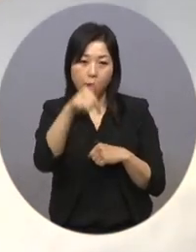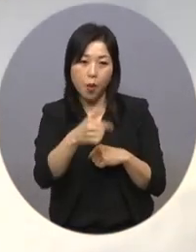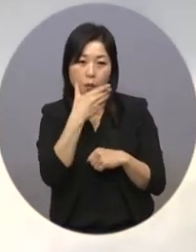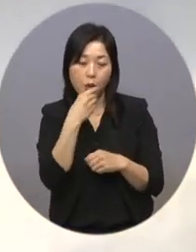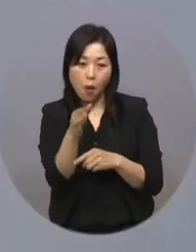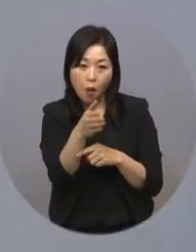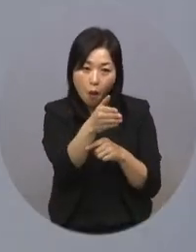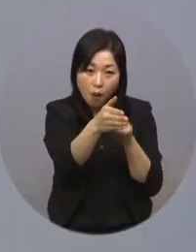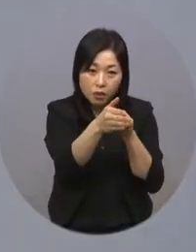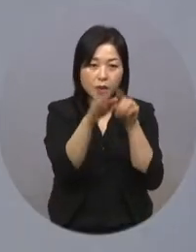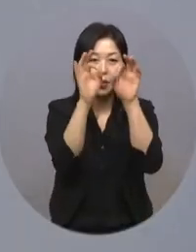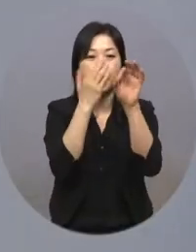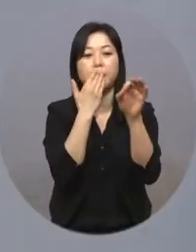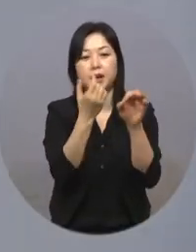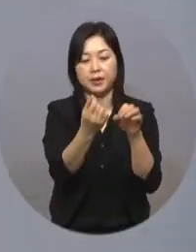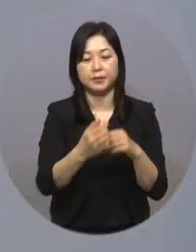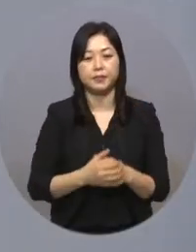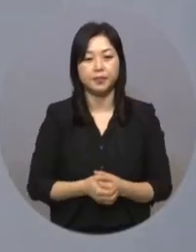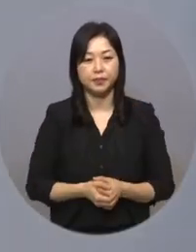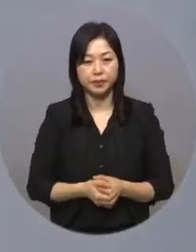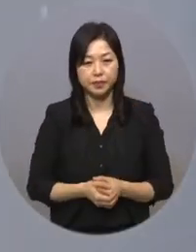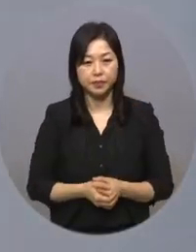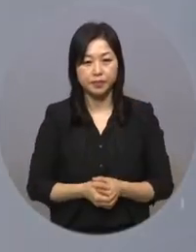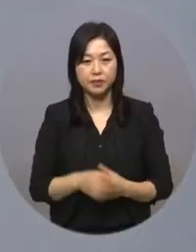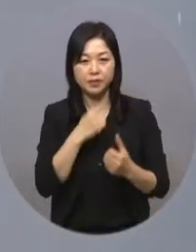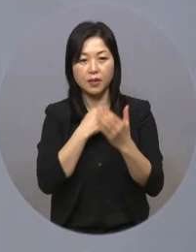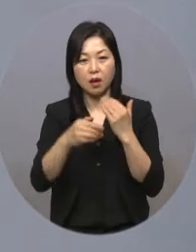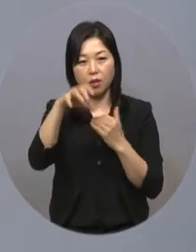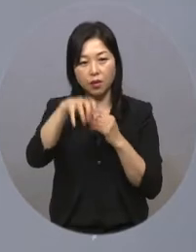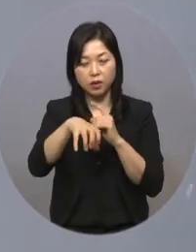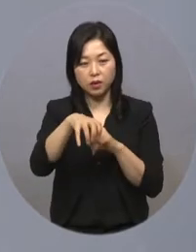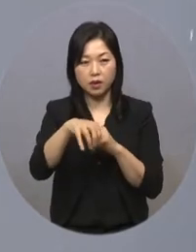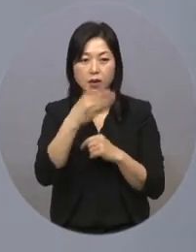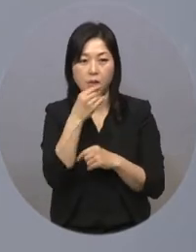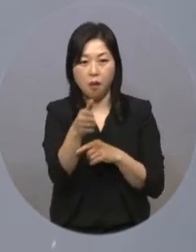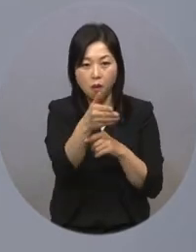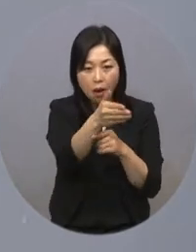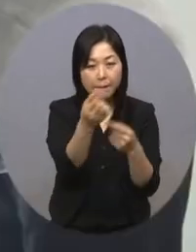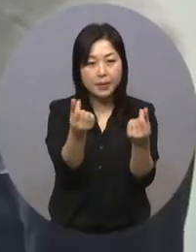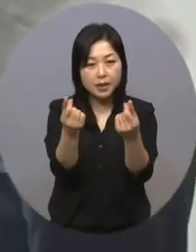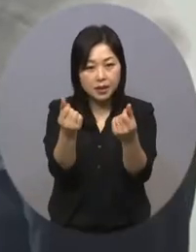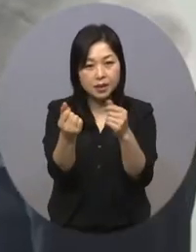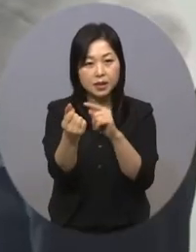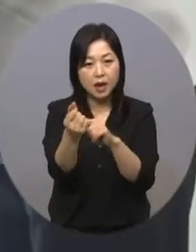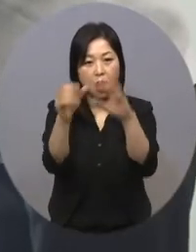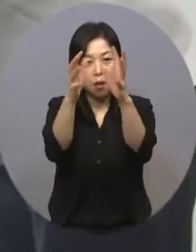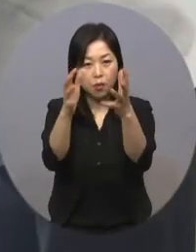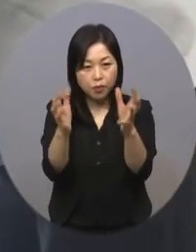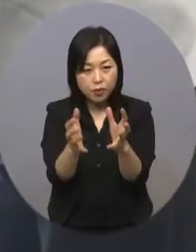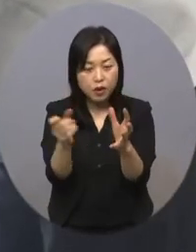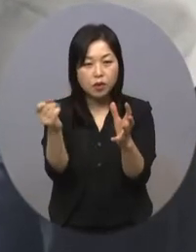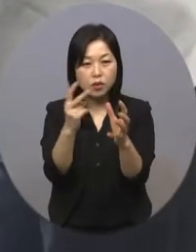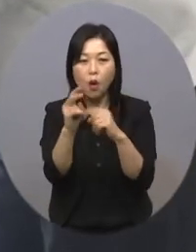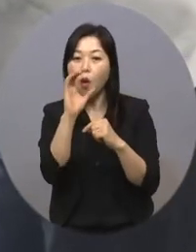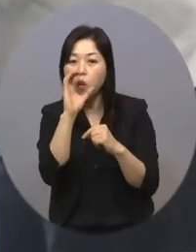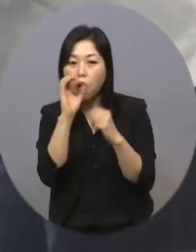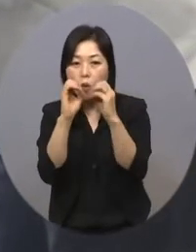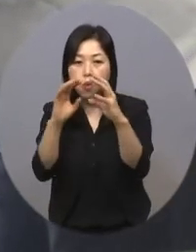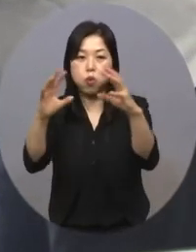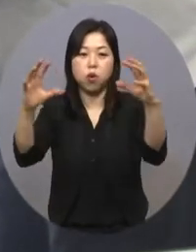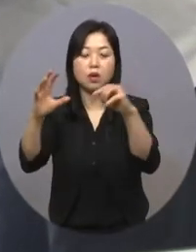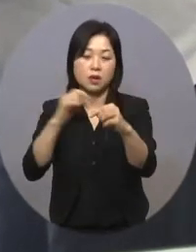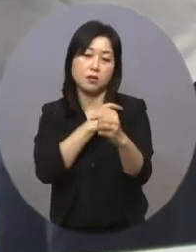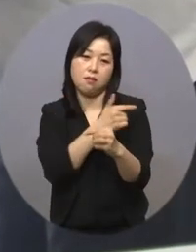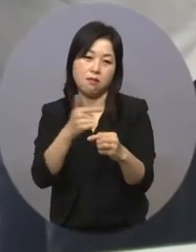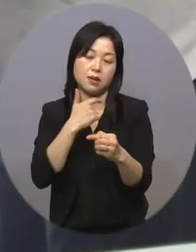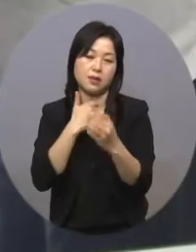눈으로 관찰해 볼 수 있습니다. 체험 공간에서는 복어와 비슷한 형태의 풍선과 비눗방울을 활용해 체험